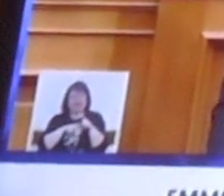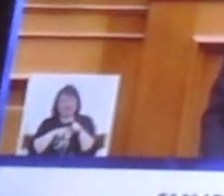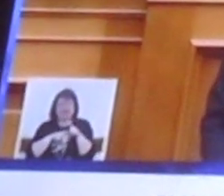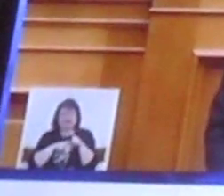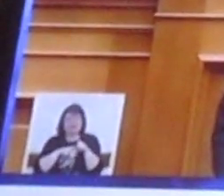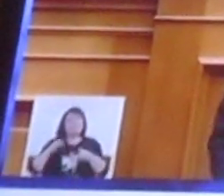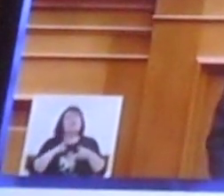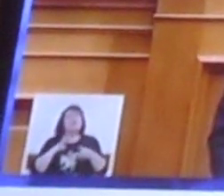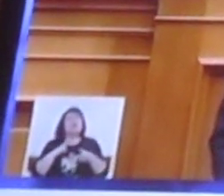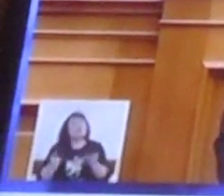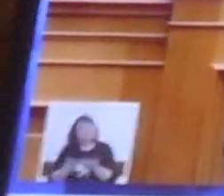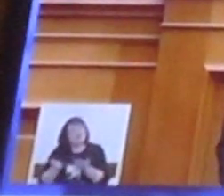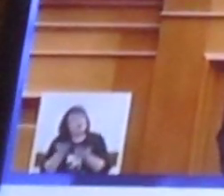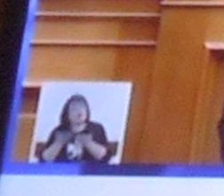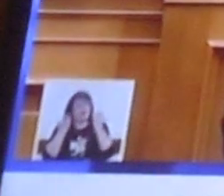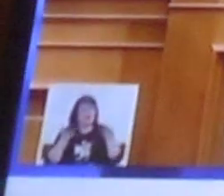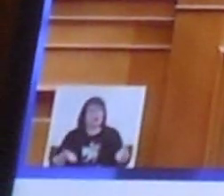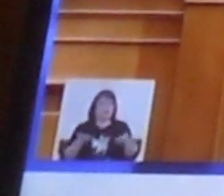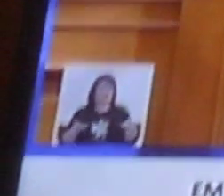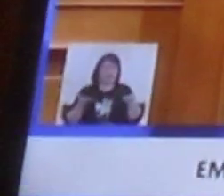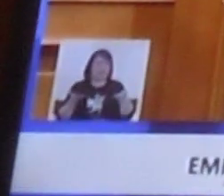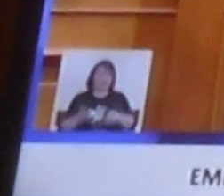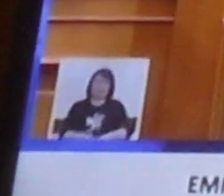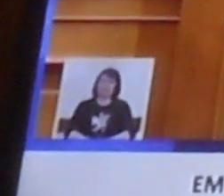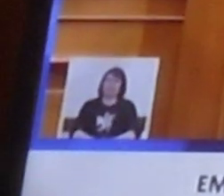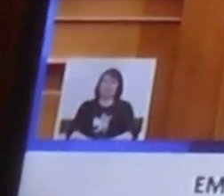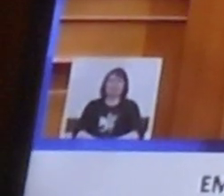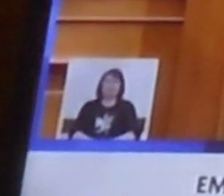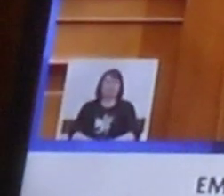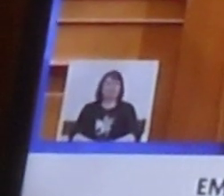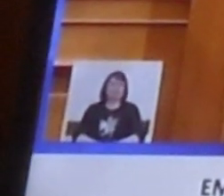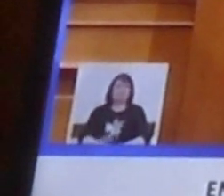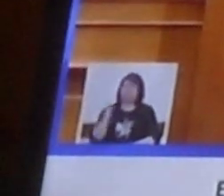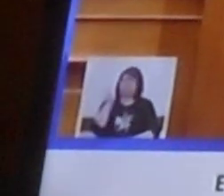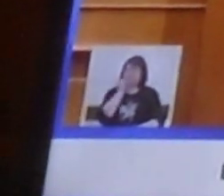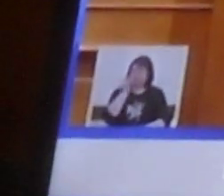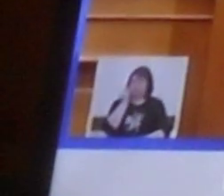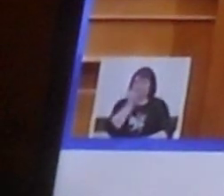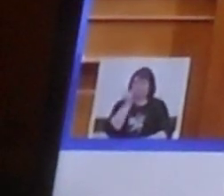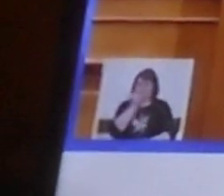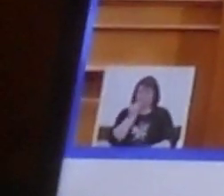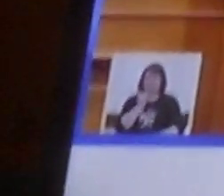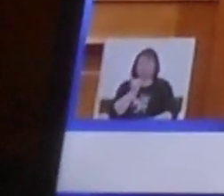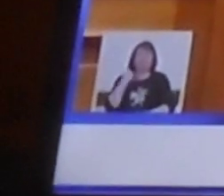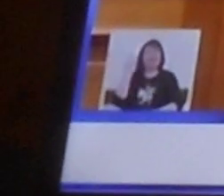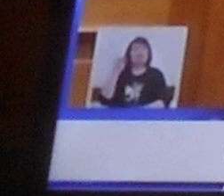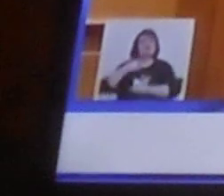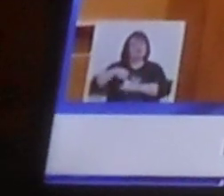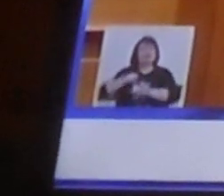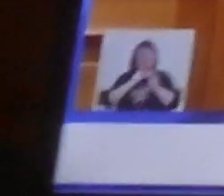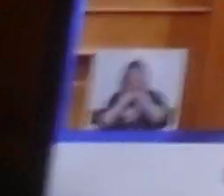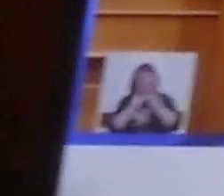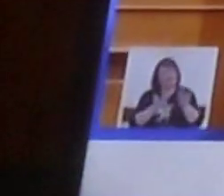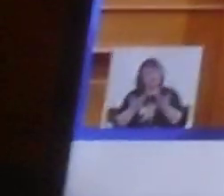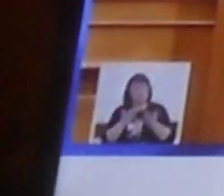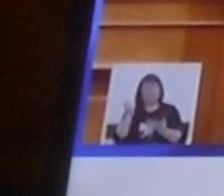Ζούσαν με τα επιδόματα των γονέων τους και τη σύνταξη της μητέρας τους που έχει χαθεί. Μπήκαν στη Βουλή